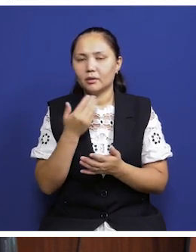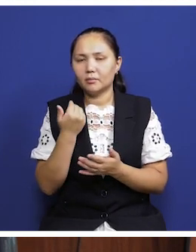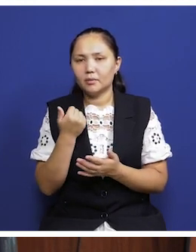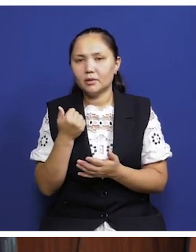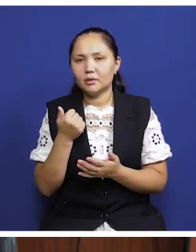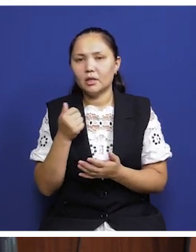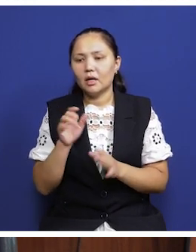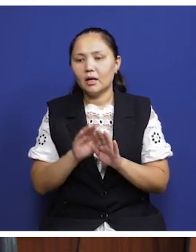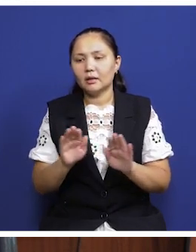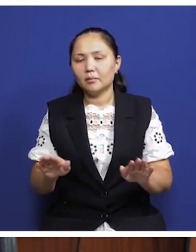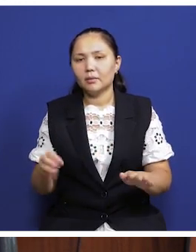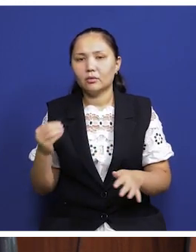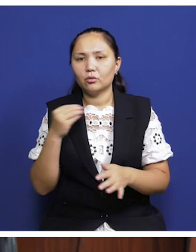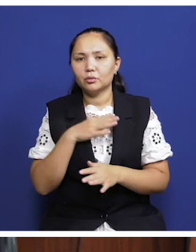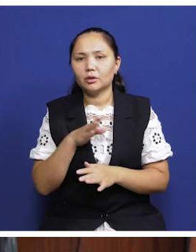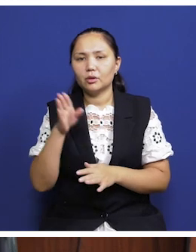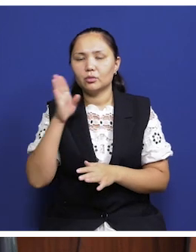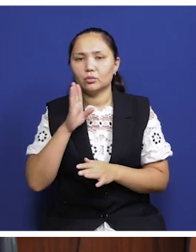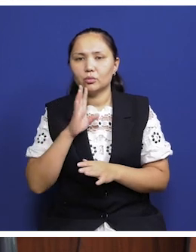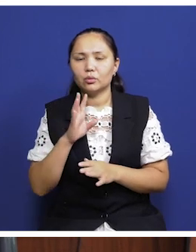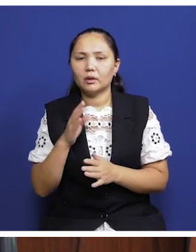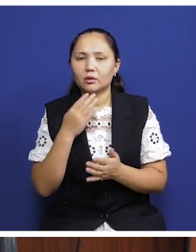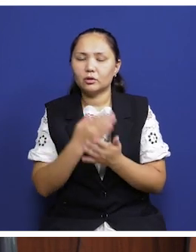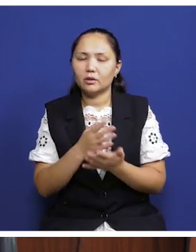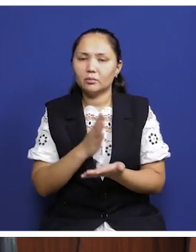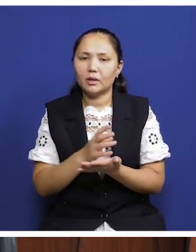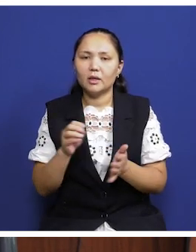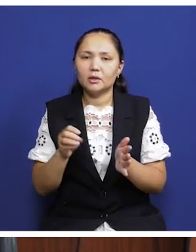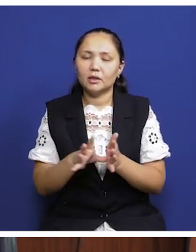да сұраныс, жарыққа да жетімсіздік көп болады.